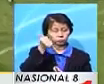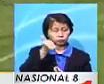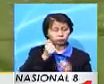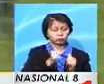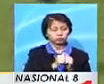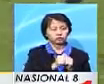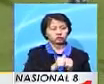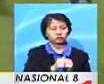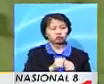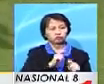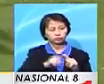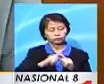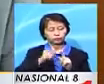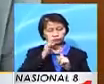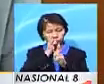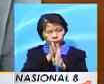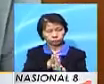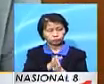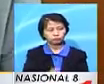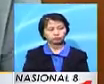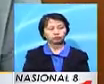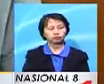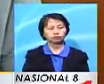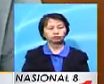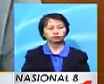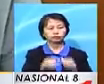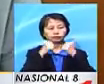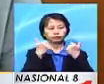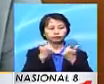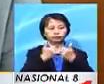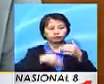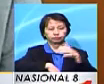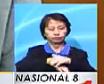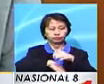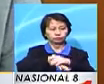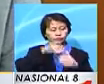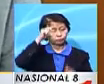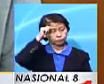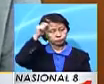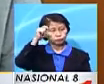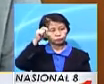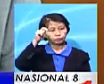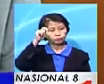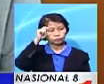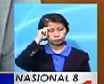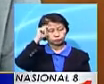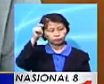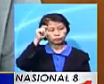dalam pelbagai aspek. Persatuan Bola Sepak Negeri Terengganu